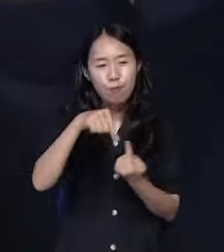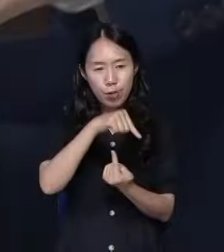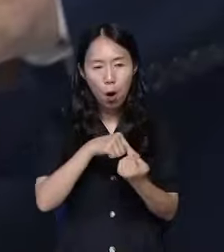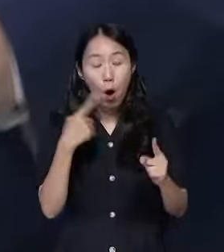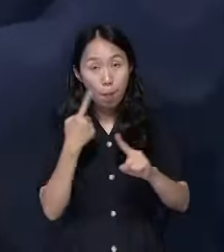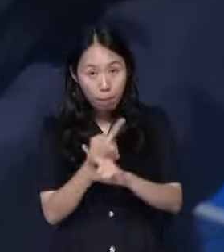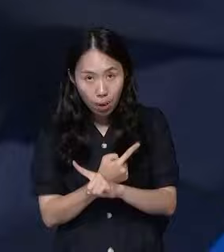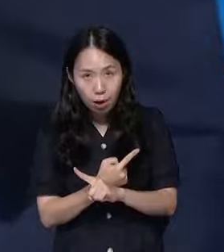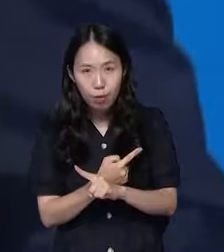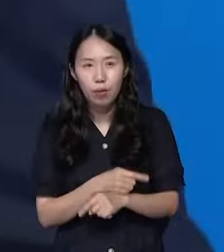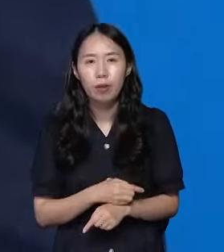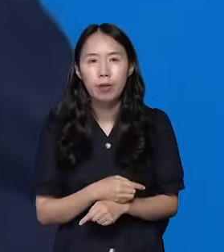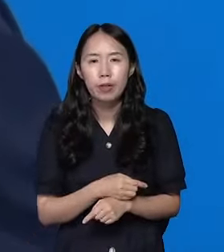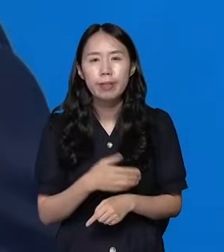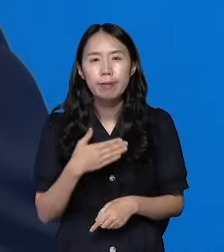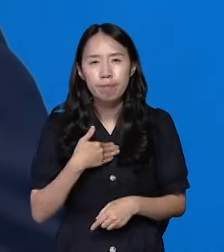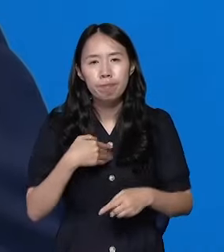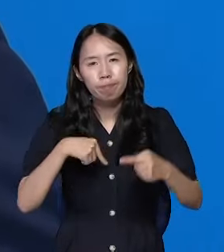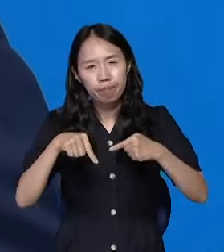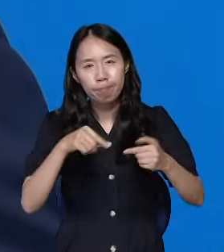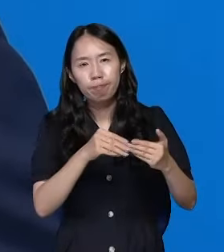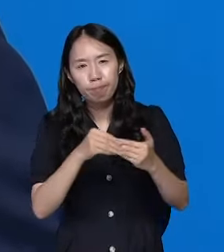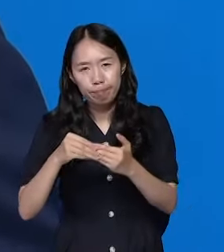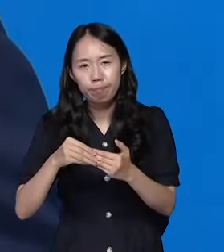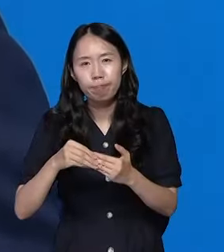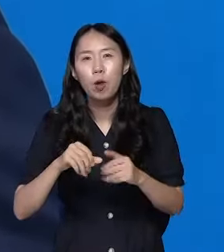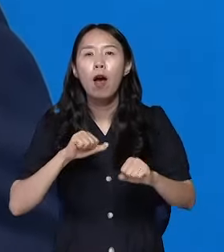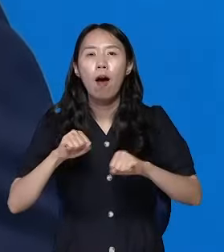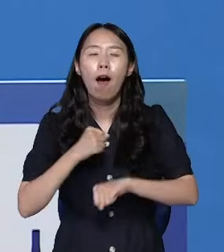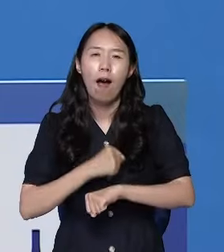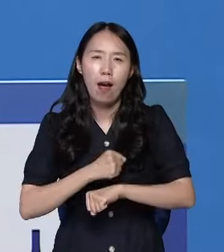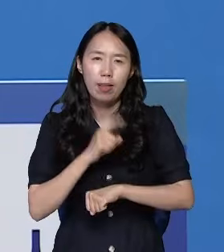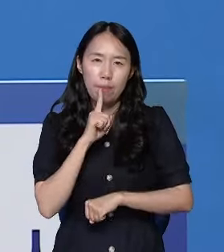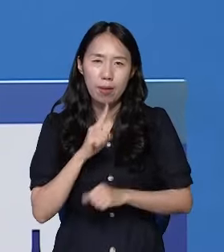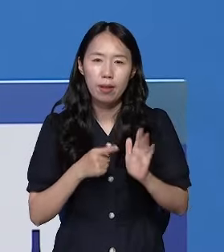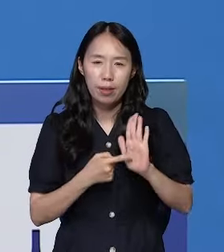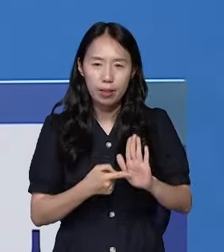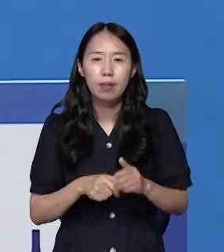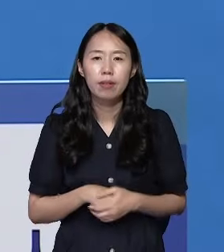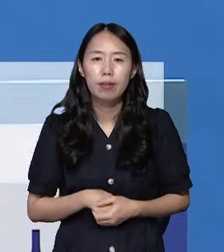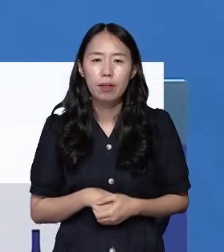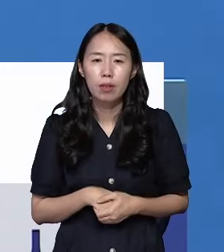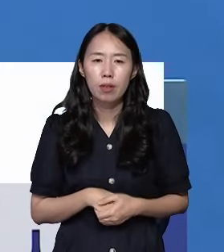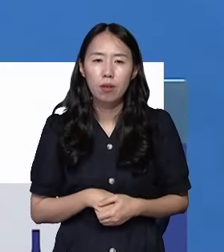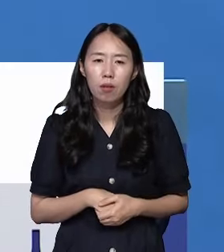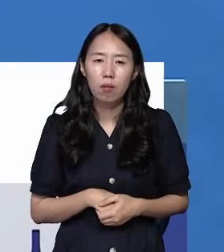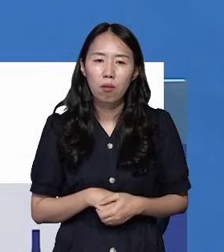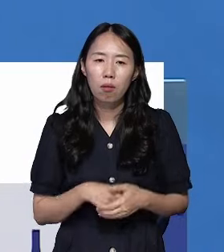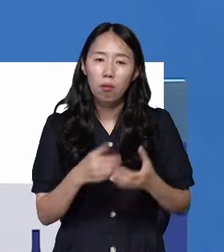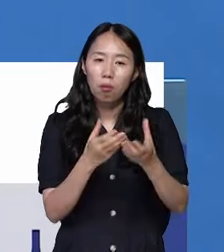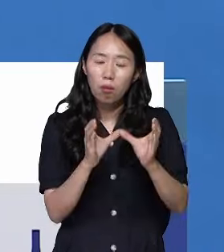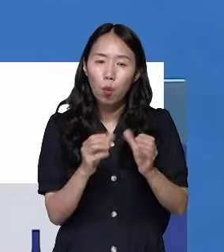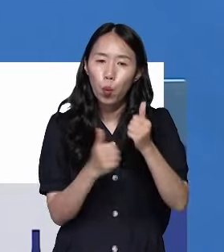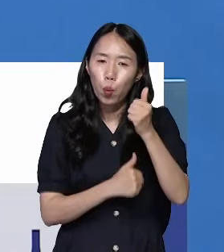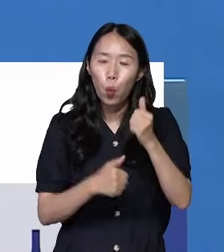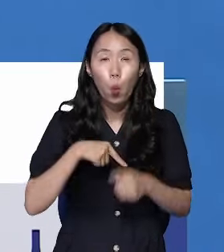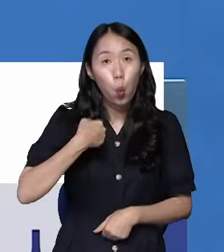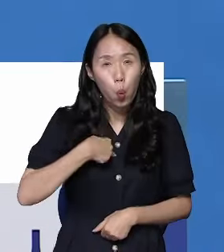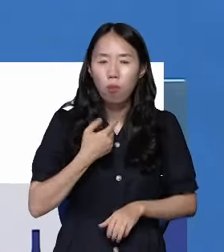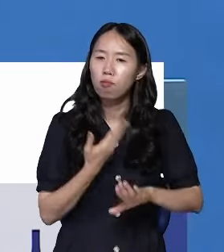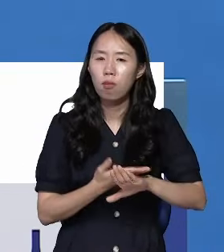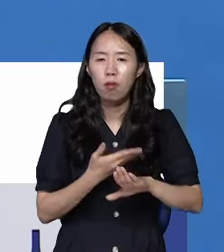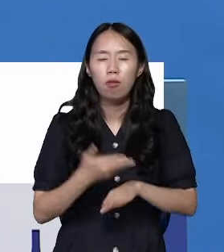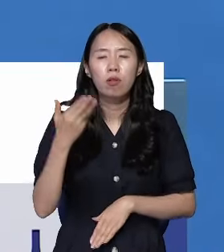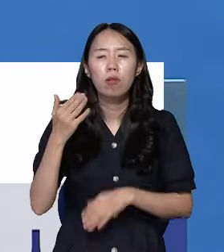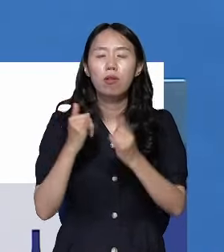전환해 시당을 이끌어갈 것이라고 강조했습니다. 시당 위원장이 혼자 당을 운영이 아니라 8명의